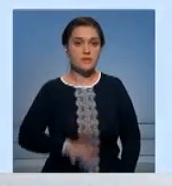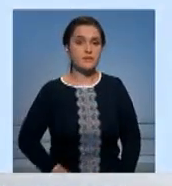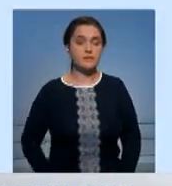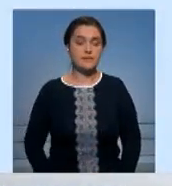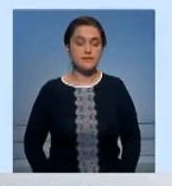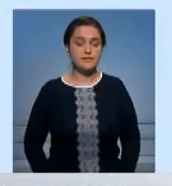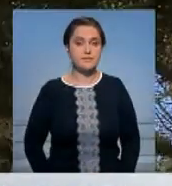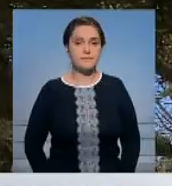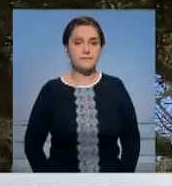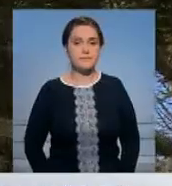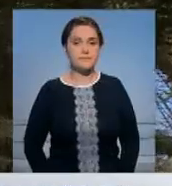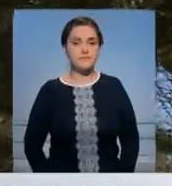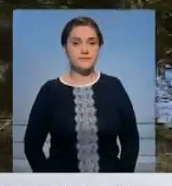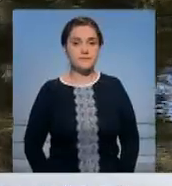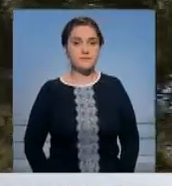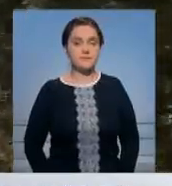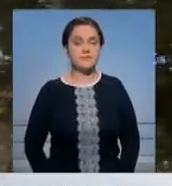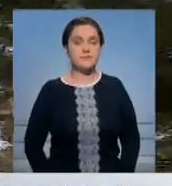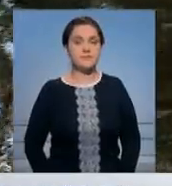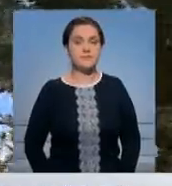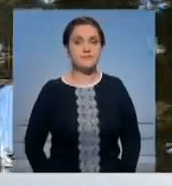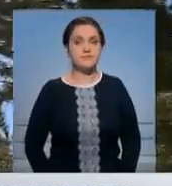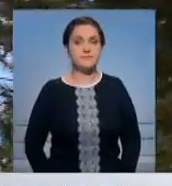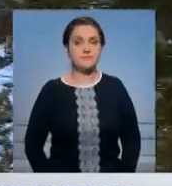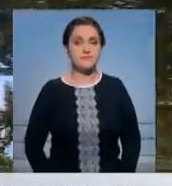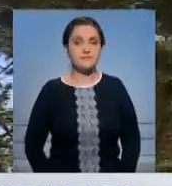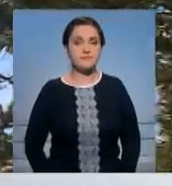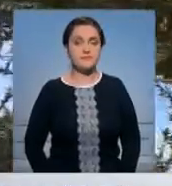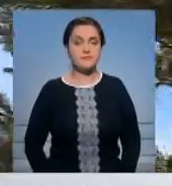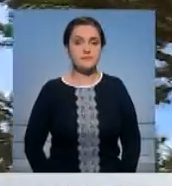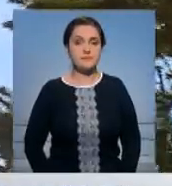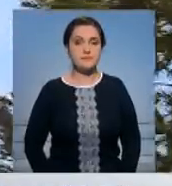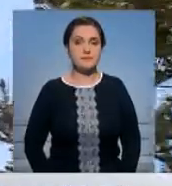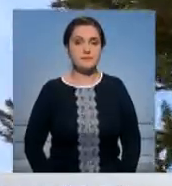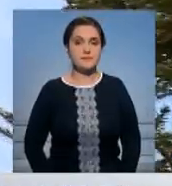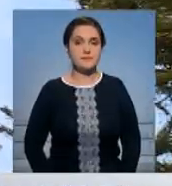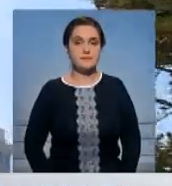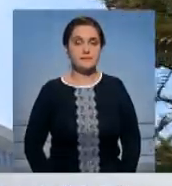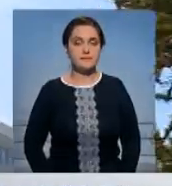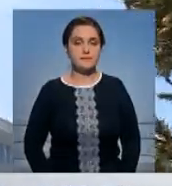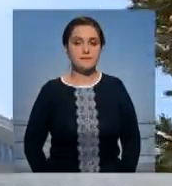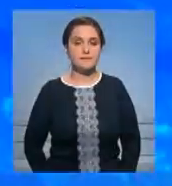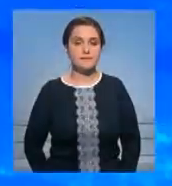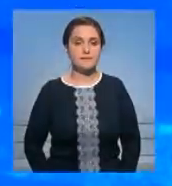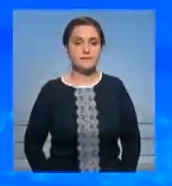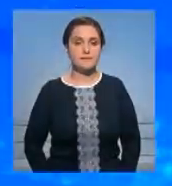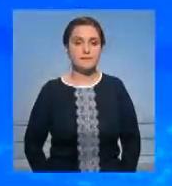Битабаров при поддержке телерадиокомплекса президента Республики Казахстан, Хабар-24, Астана.